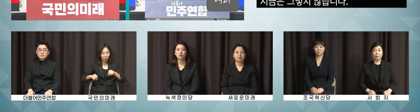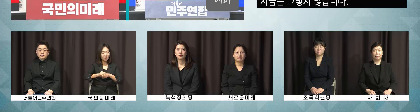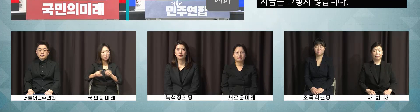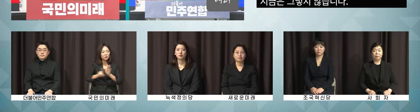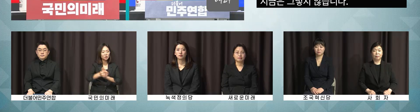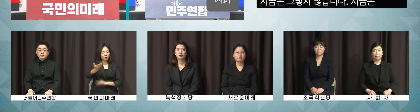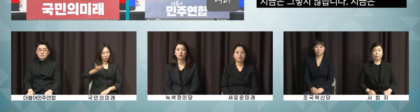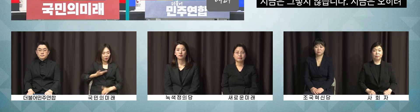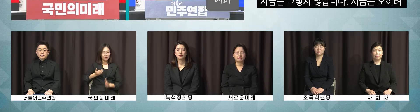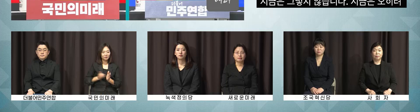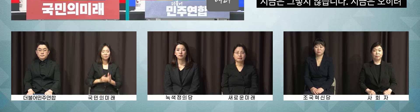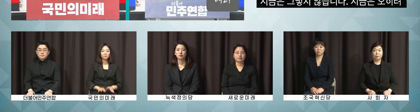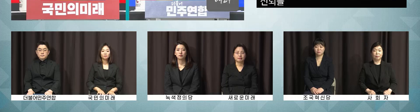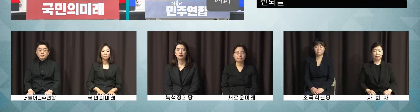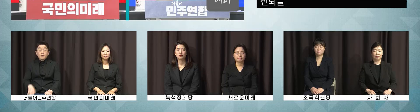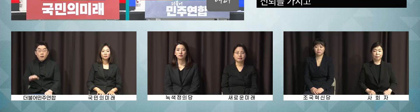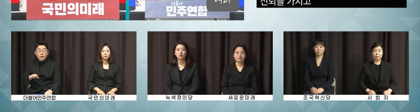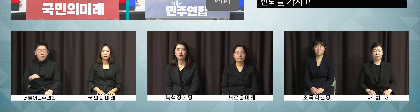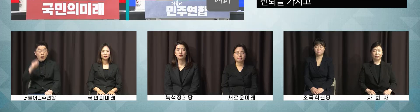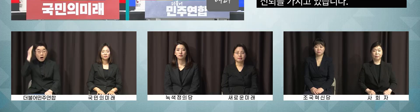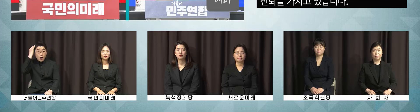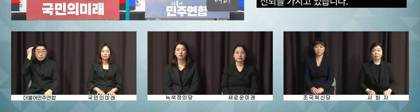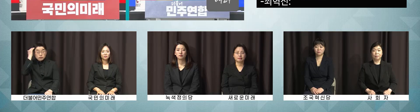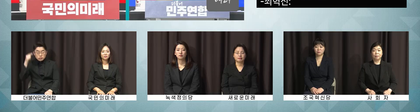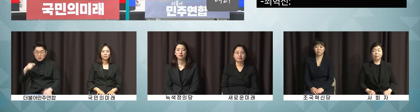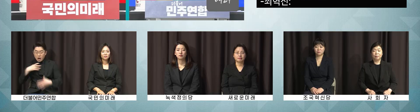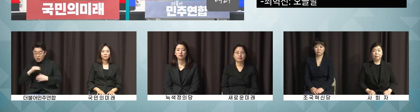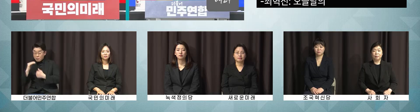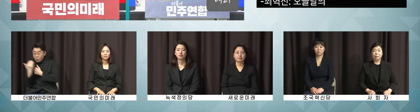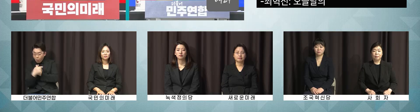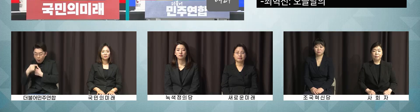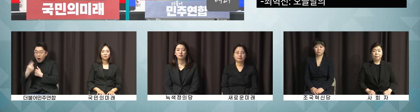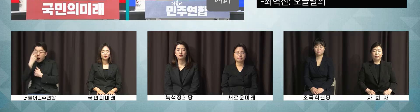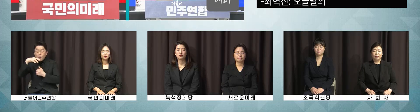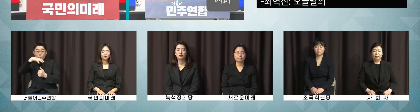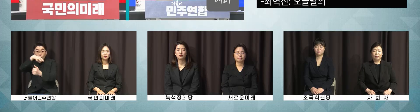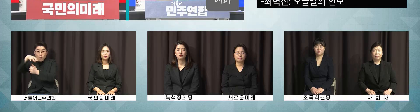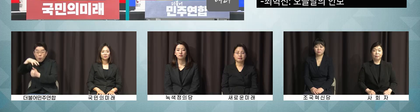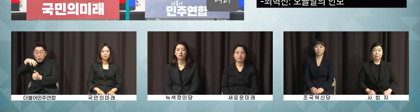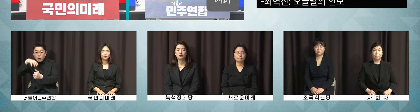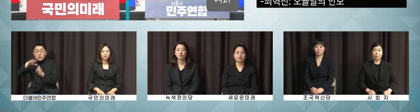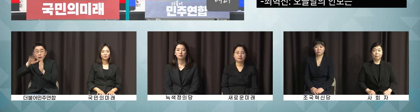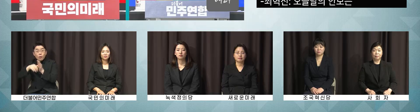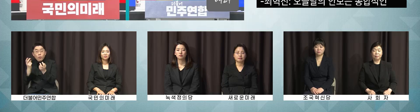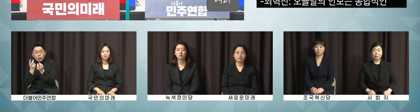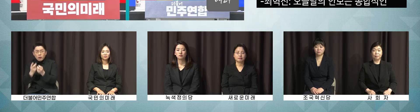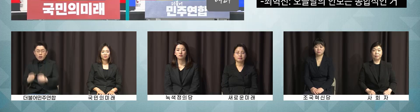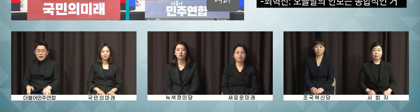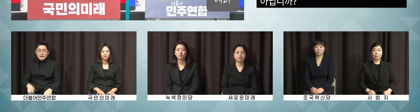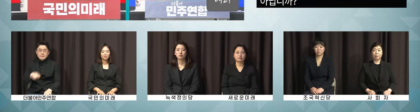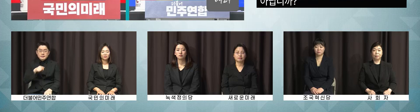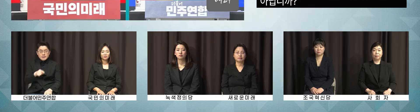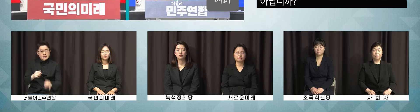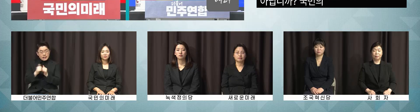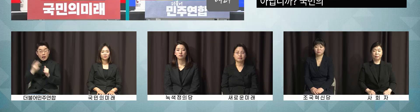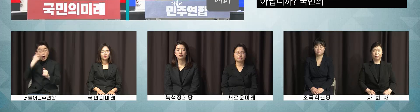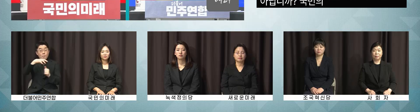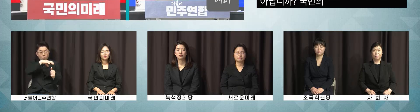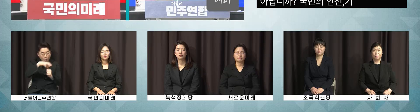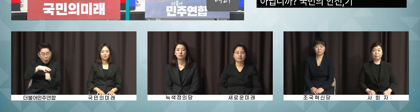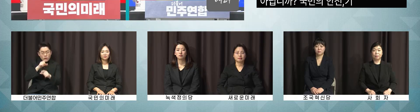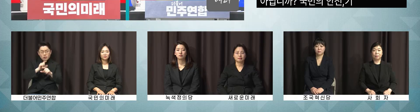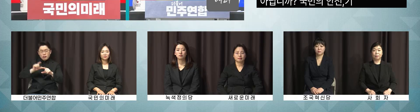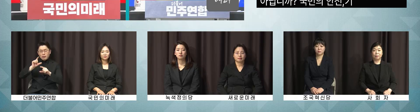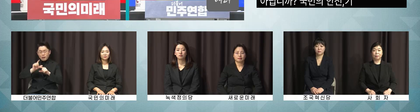신뢰를 가지고 있습니다. 오늘날의 안보라고 하는 것은 대단히 종합적인 개념 아닙니까? 국민의 안전을 보장하고 경제까지를 포괄하는 것이